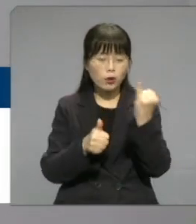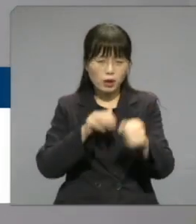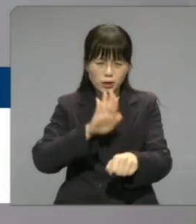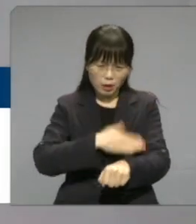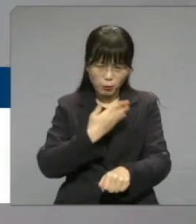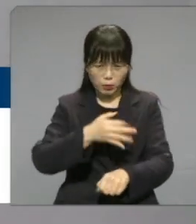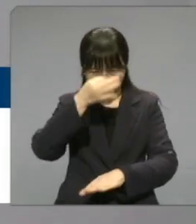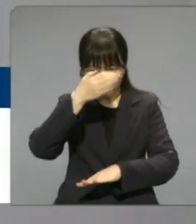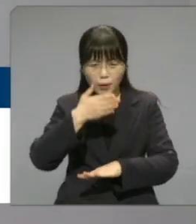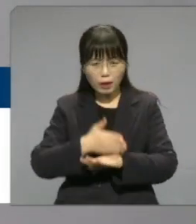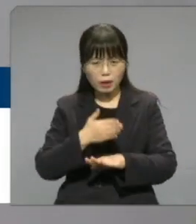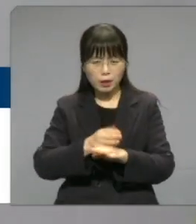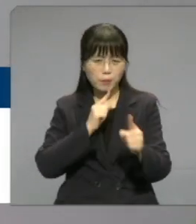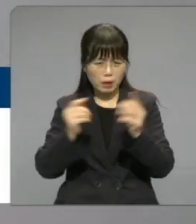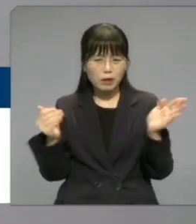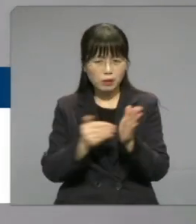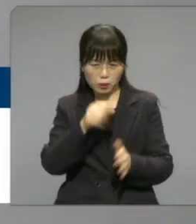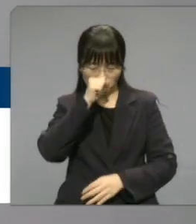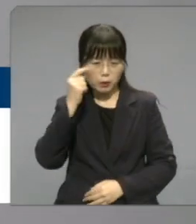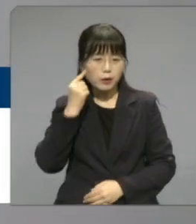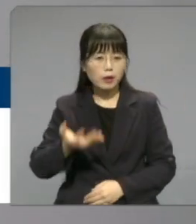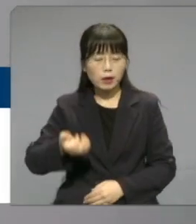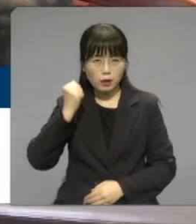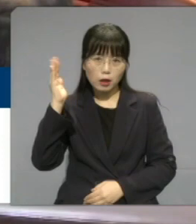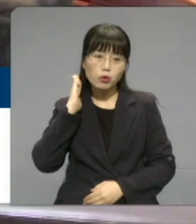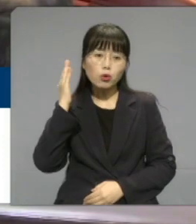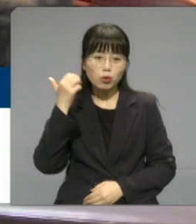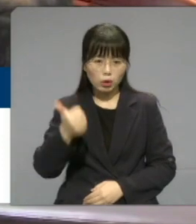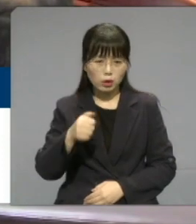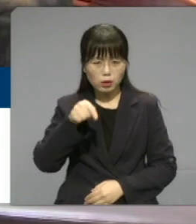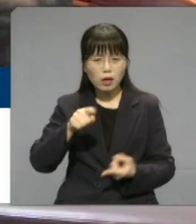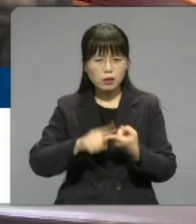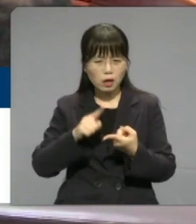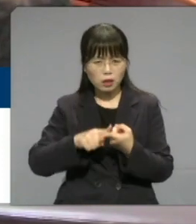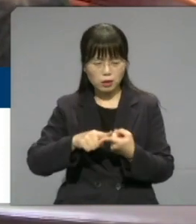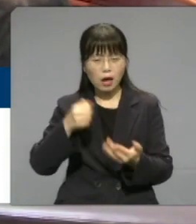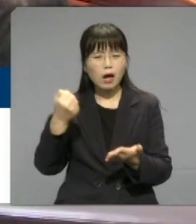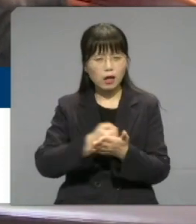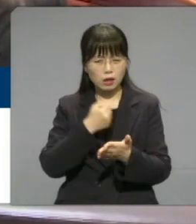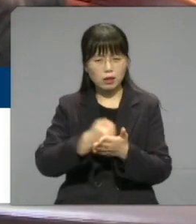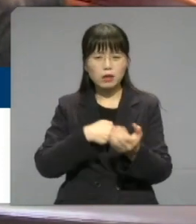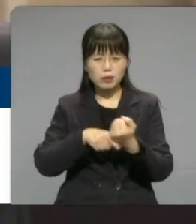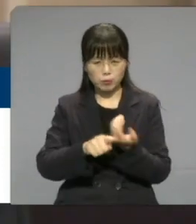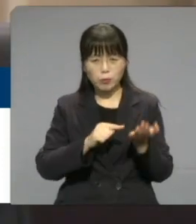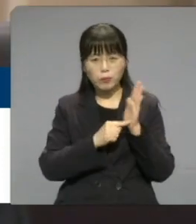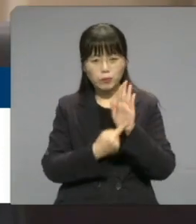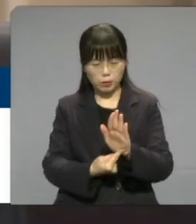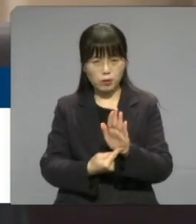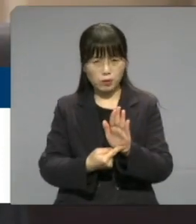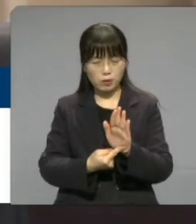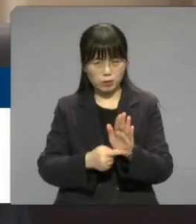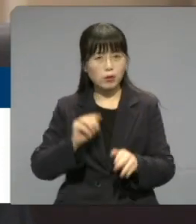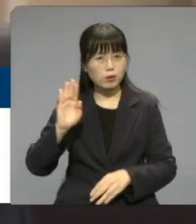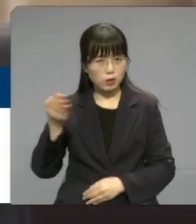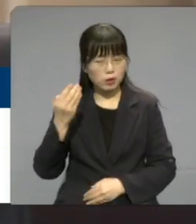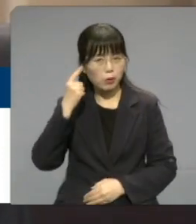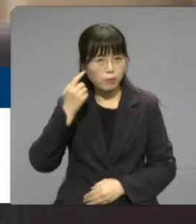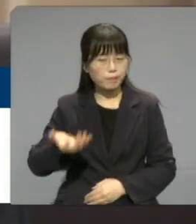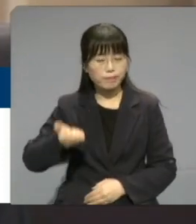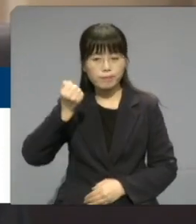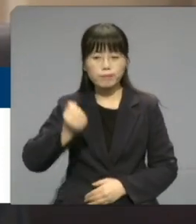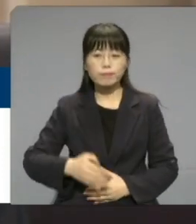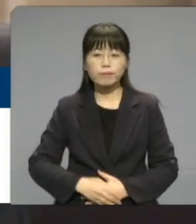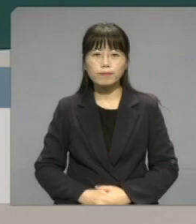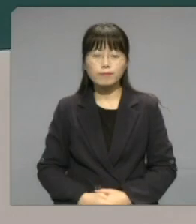말씀하는 게 빨리 끝내는 것이 저는 좋은 일이라고 생각합니다. 대통령께서는 거기에 대해서 이유감의 뜻을 표하면은 저는